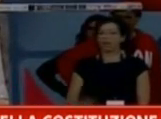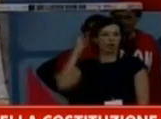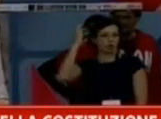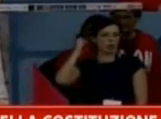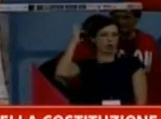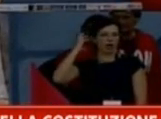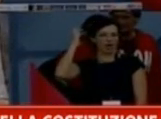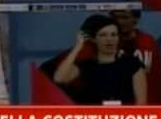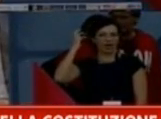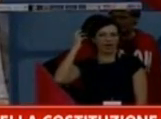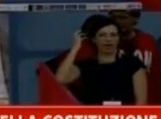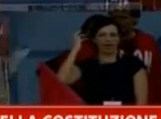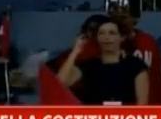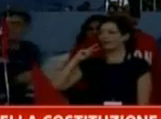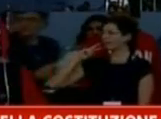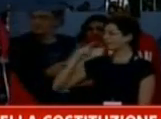Corteo che sta ancora arrivando.